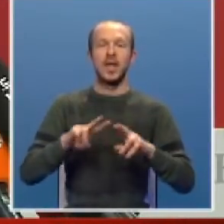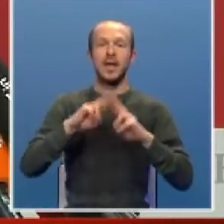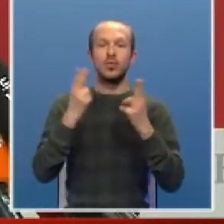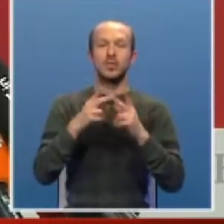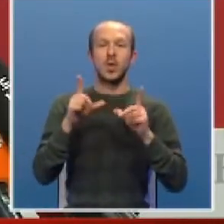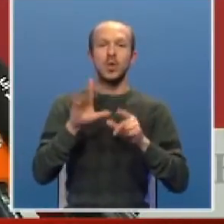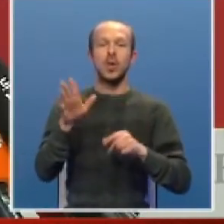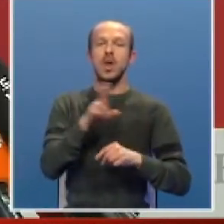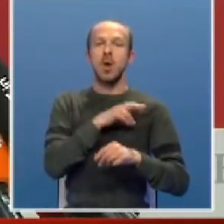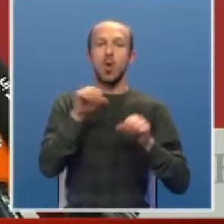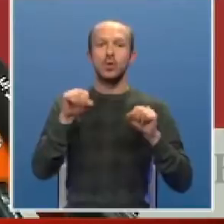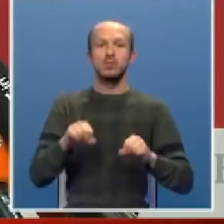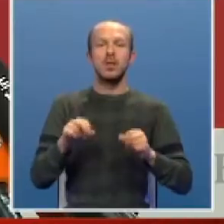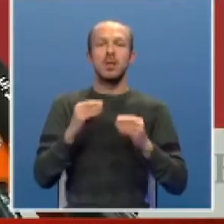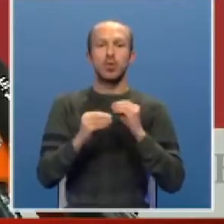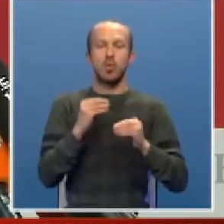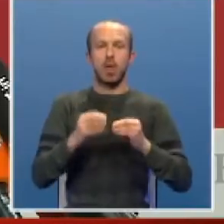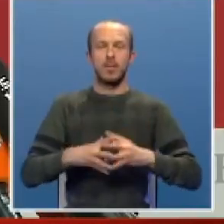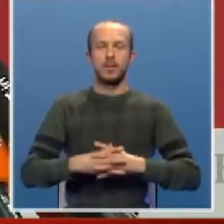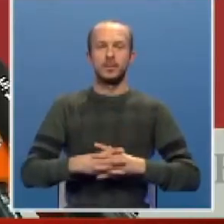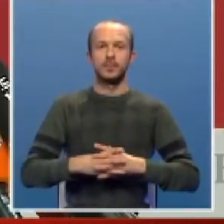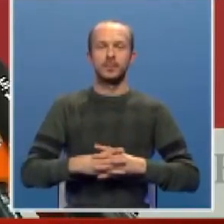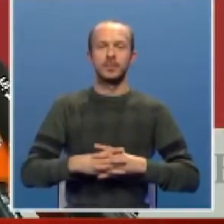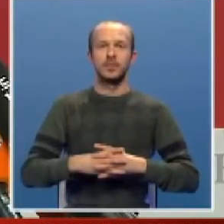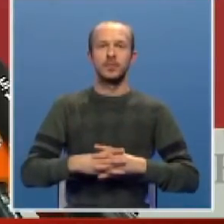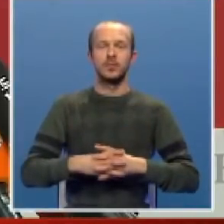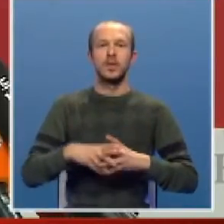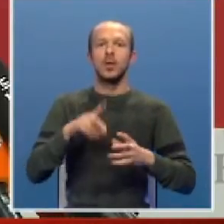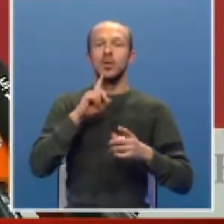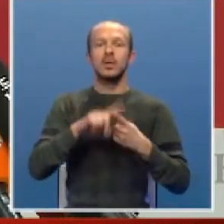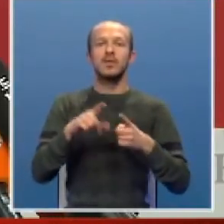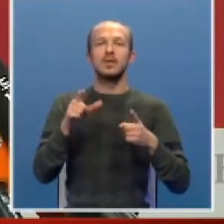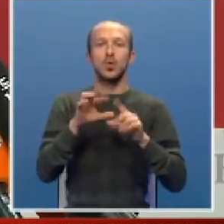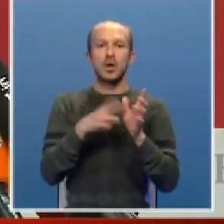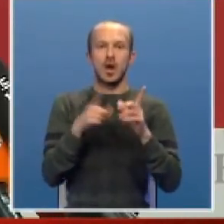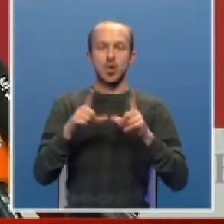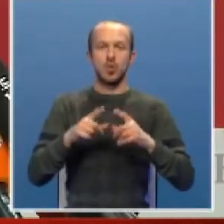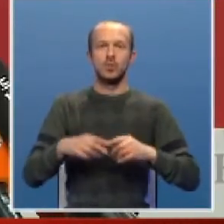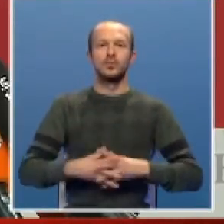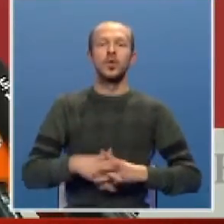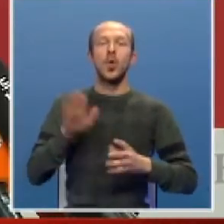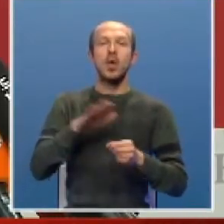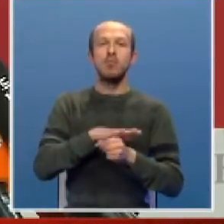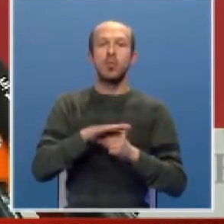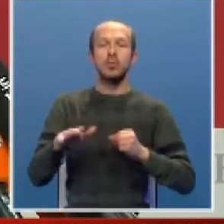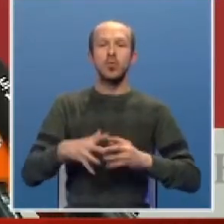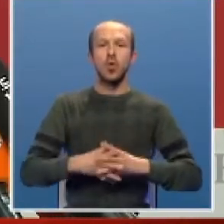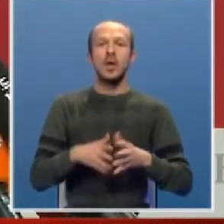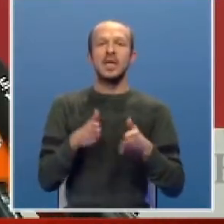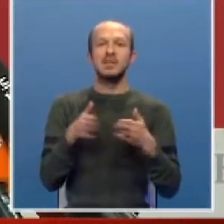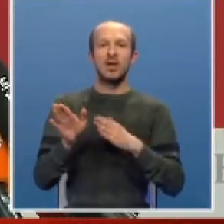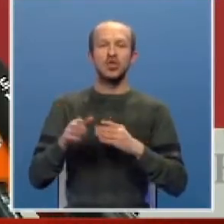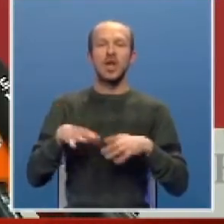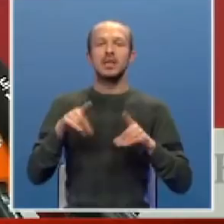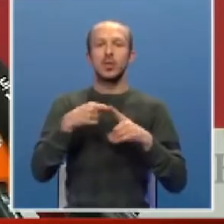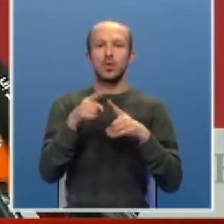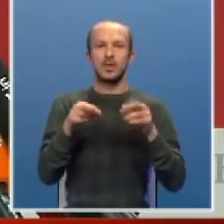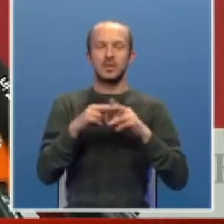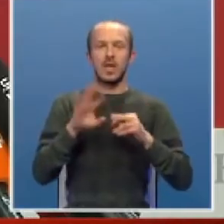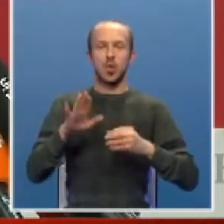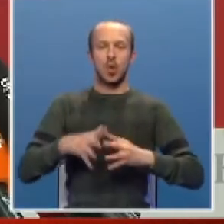Evropske unije da ona ima ozbiljan problem koji su vezani danas za Ukrajinu, da je ona potpuno izbačena iz